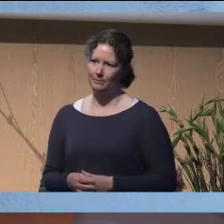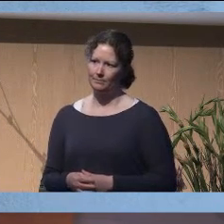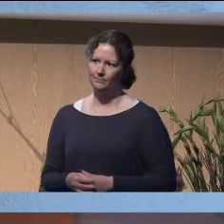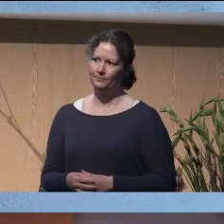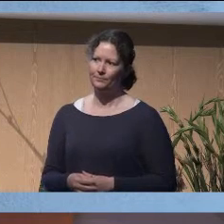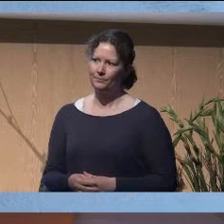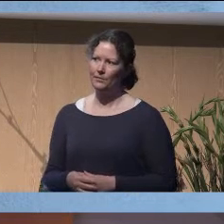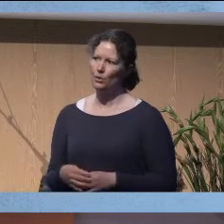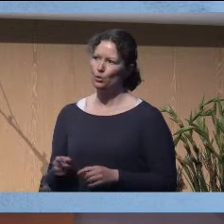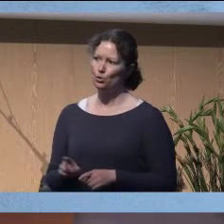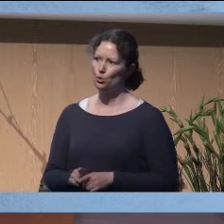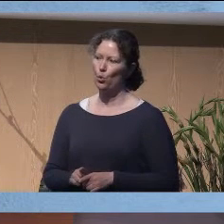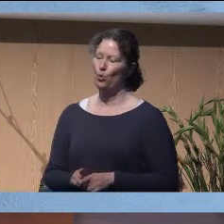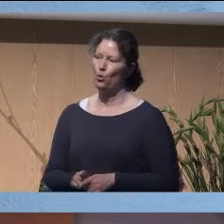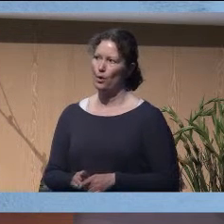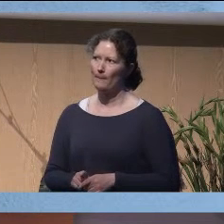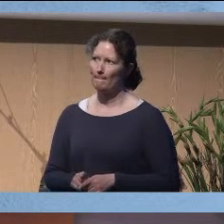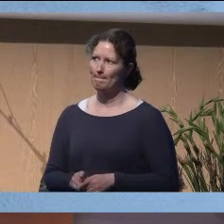Så,